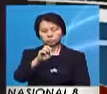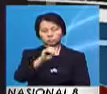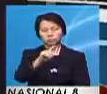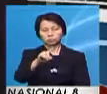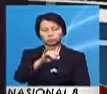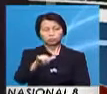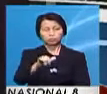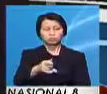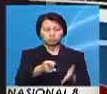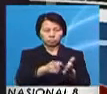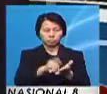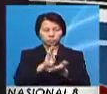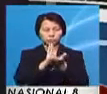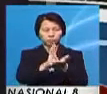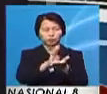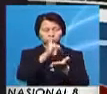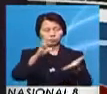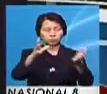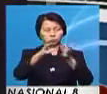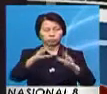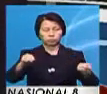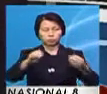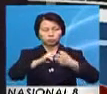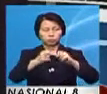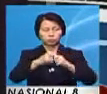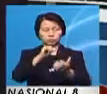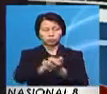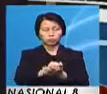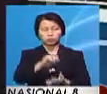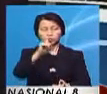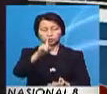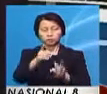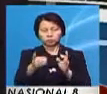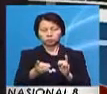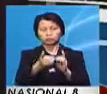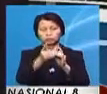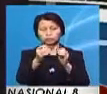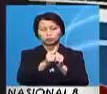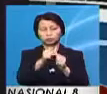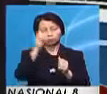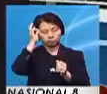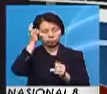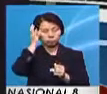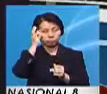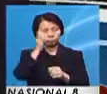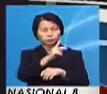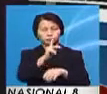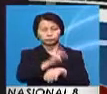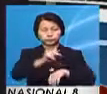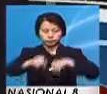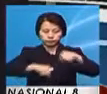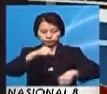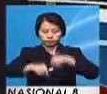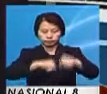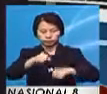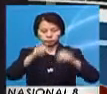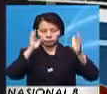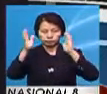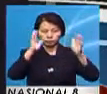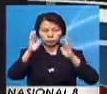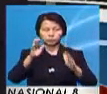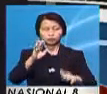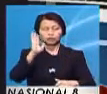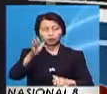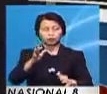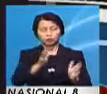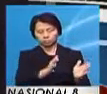pula menghulurkan bantuan bagi menyelesaikan kemelut tersebut. Satu pertemuan dengan Persekutuan Kebangsaan Berbasikal Malaysia PKBM